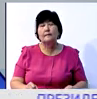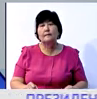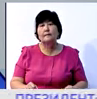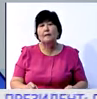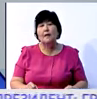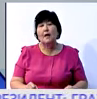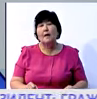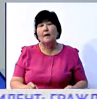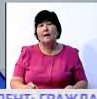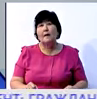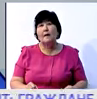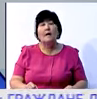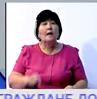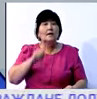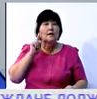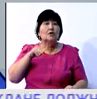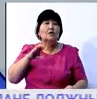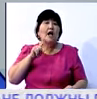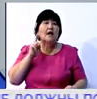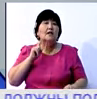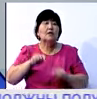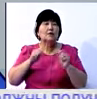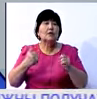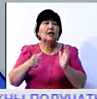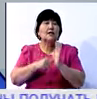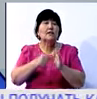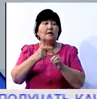Фонд «Теремузик жастары» создан. На сегодня на его счетах 6,5